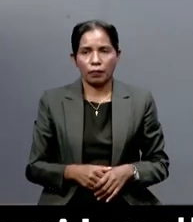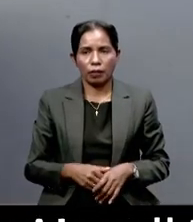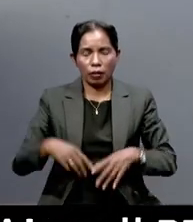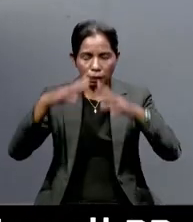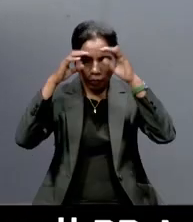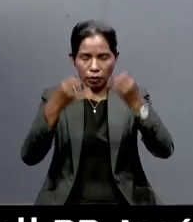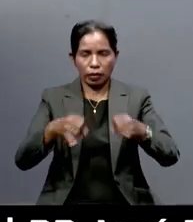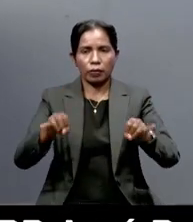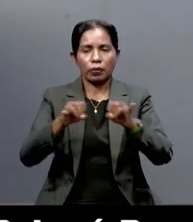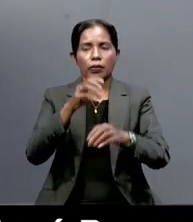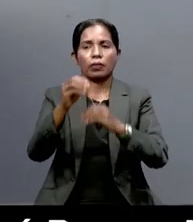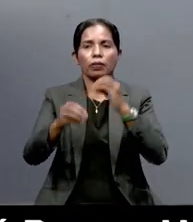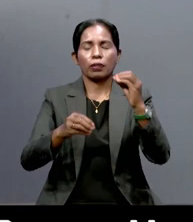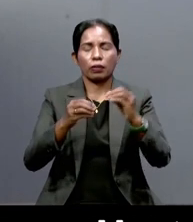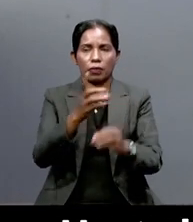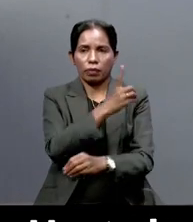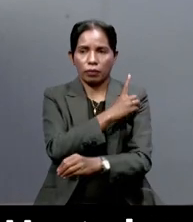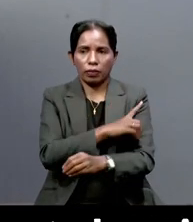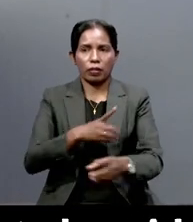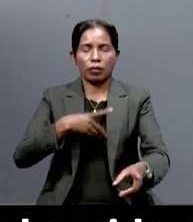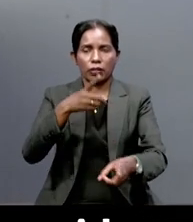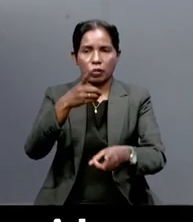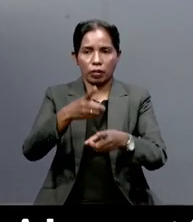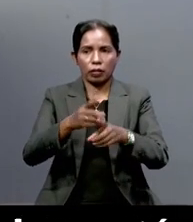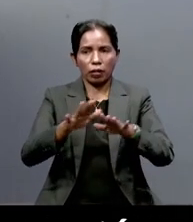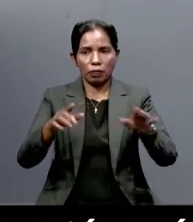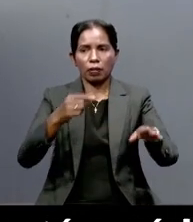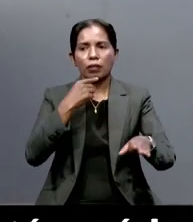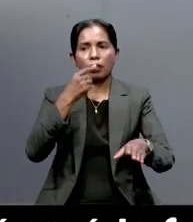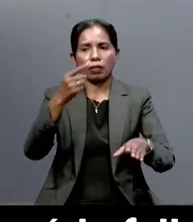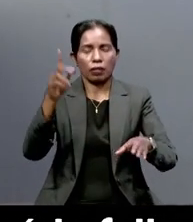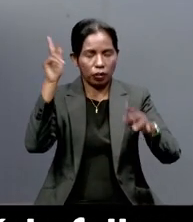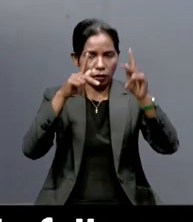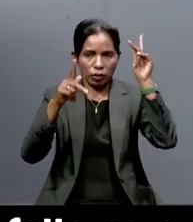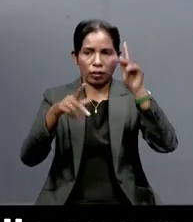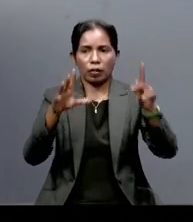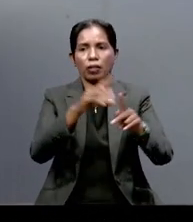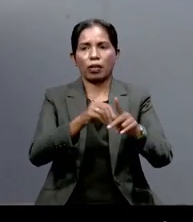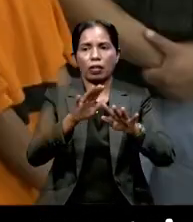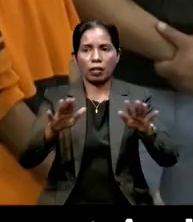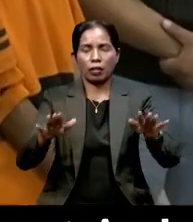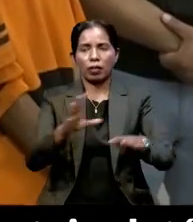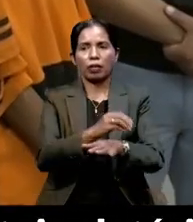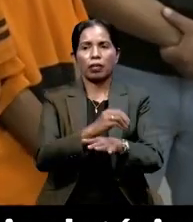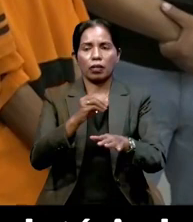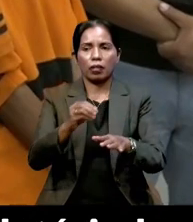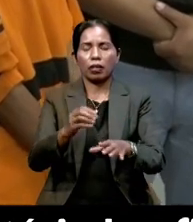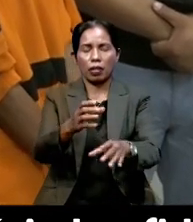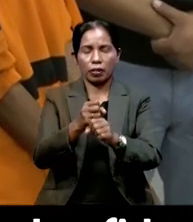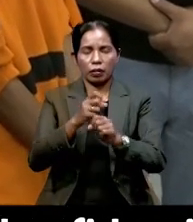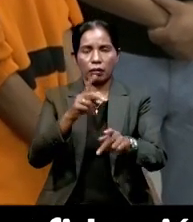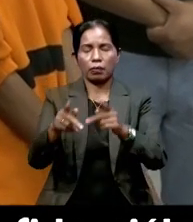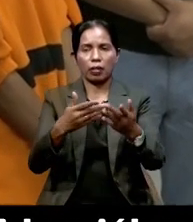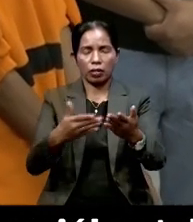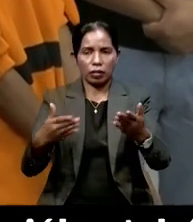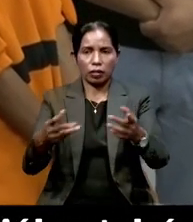Presidente Institutu kona ba Defeza ba Direitu Labarik nian konsidera, kazu envolvimento labarik e krimi assalto no hadau ema necessan